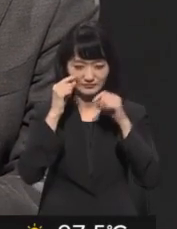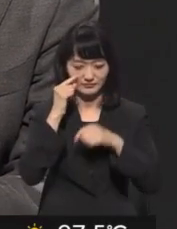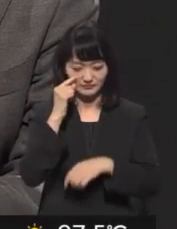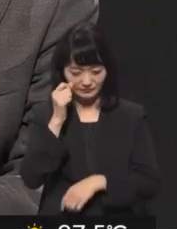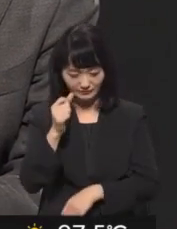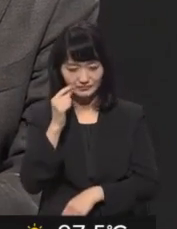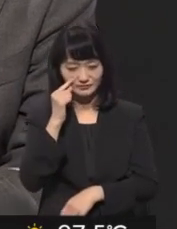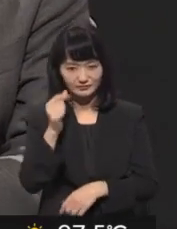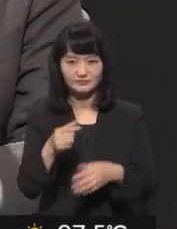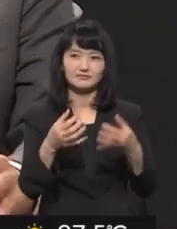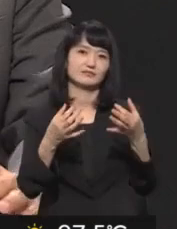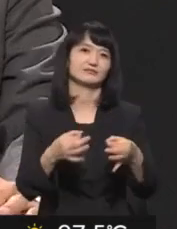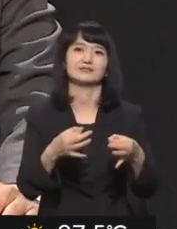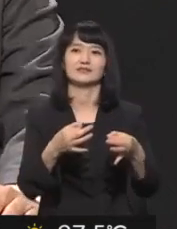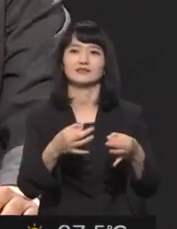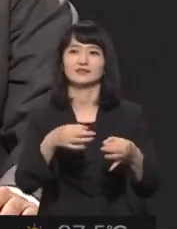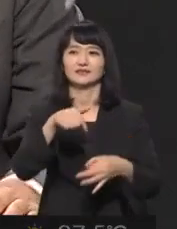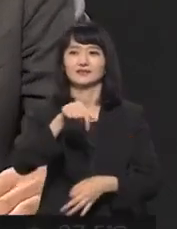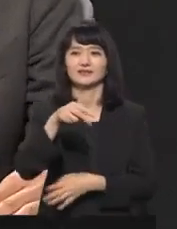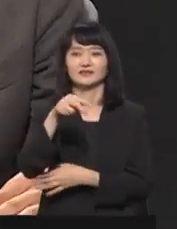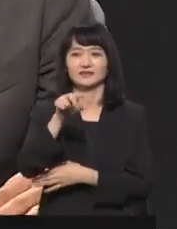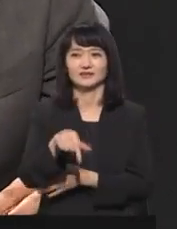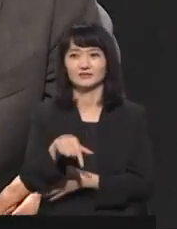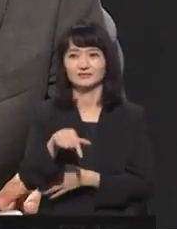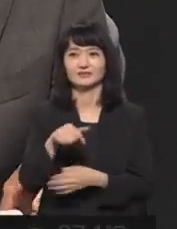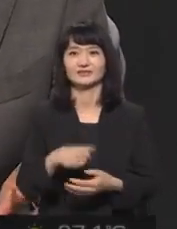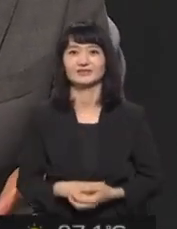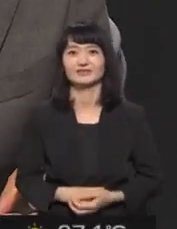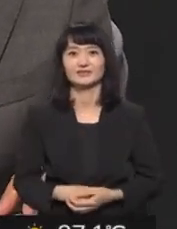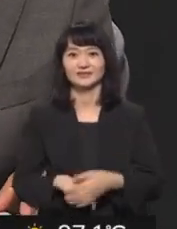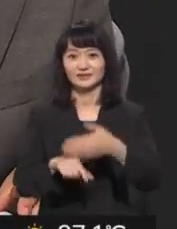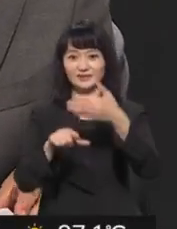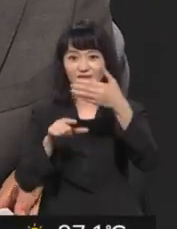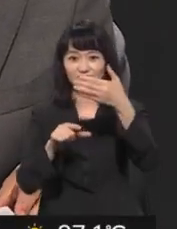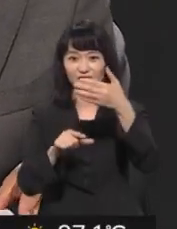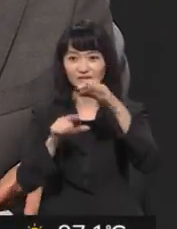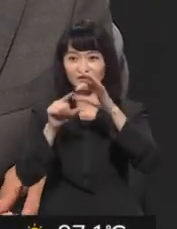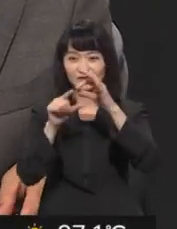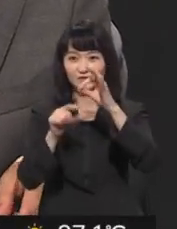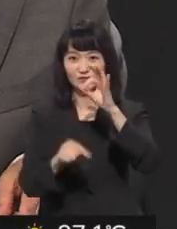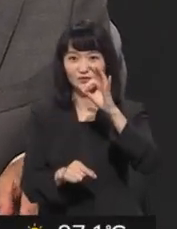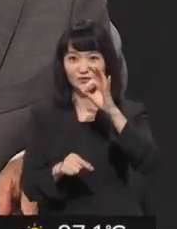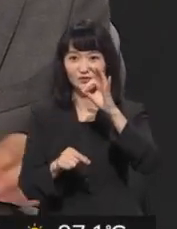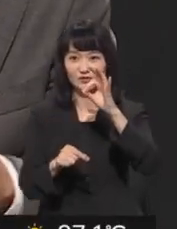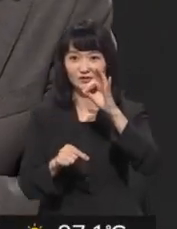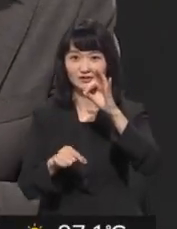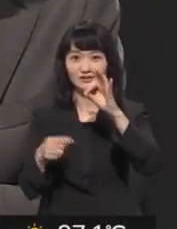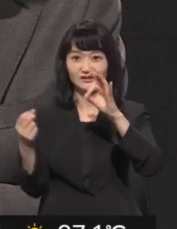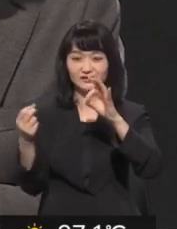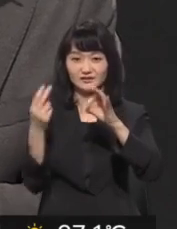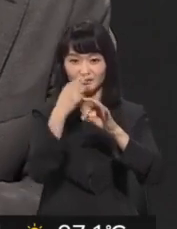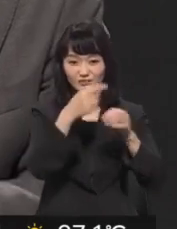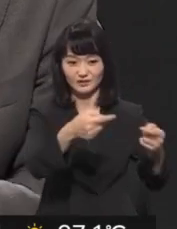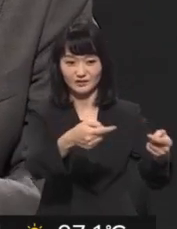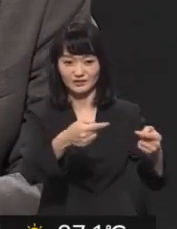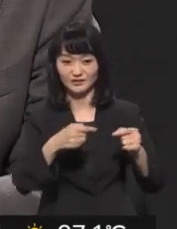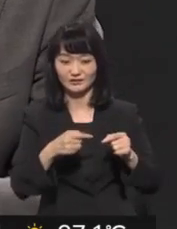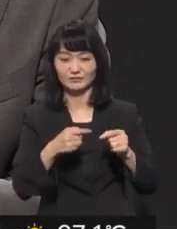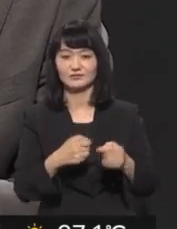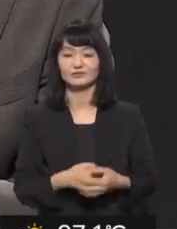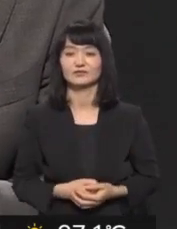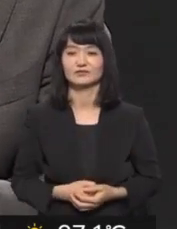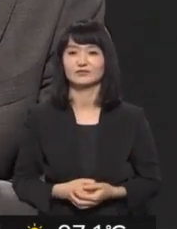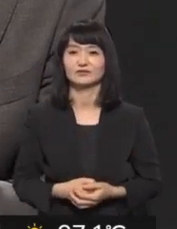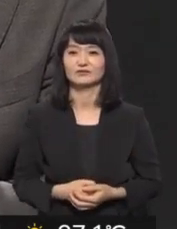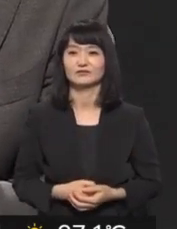김근식 다음 달 출소라는 자막 보고 진짜 놀랐어요. 이렇게 주셨는데 일단 뭐 대응이 필요하다는 의견도 있긴